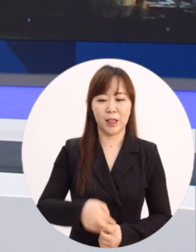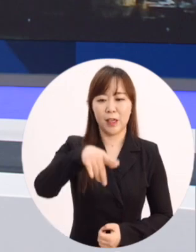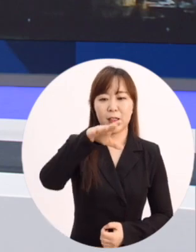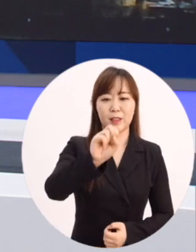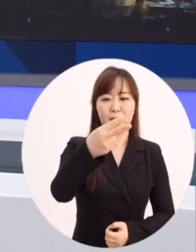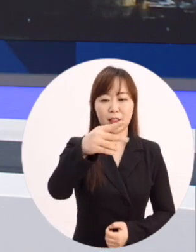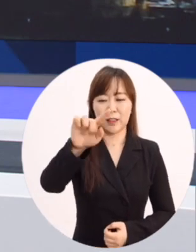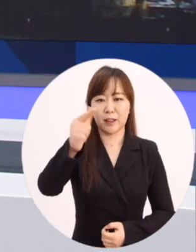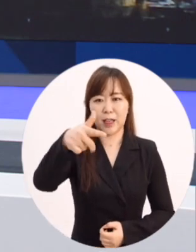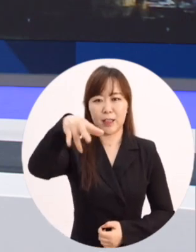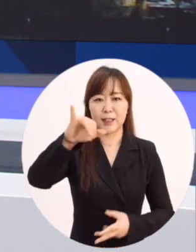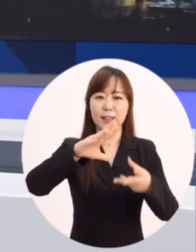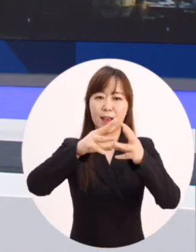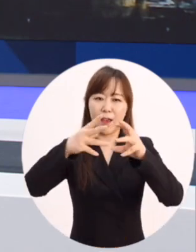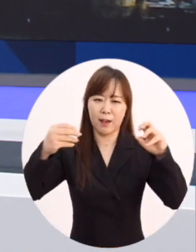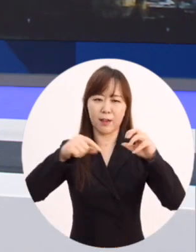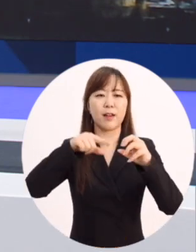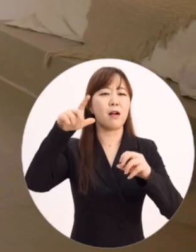장딴직은 강화.